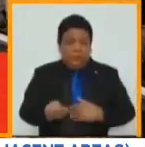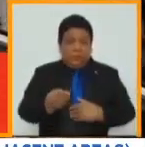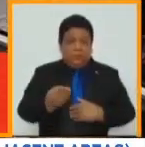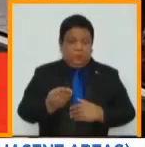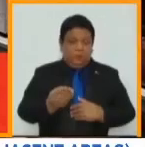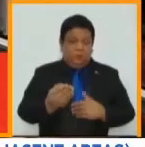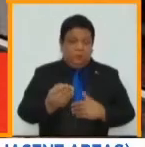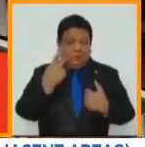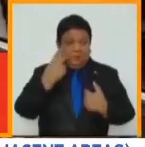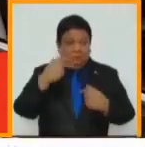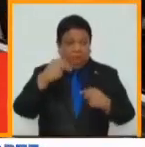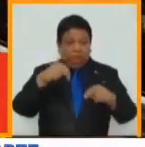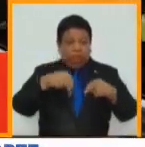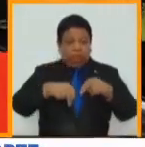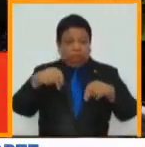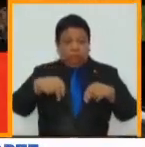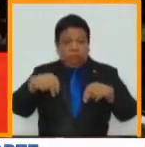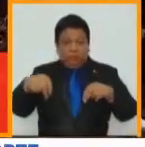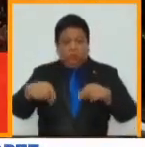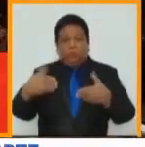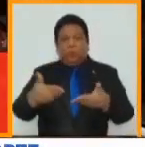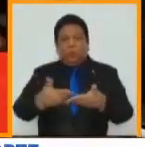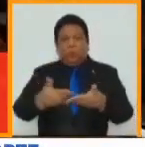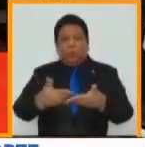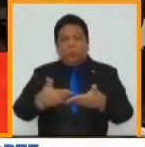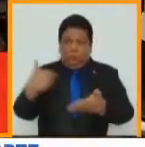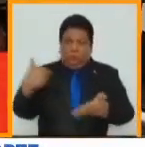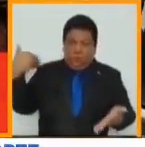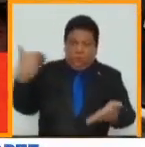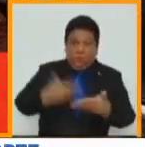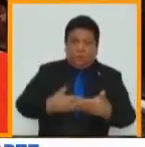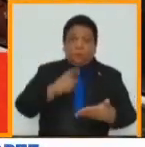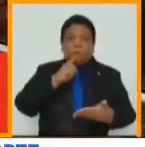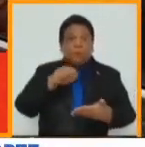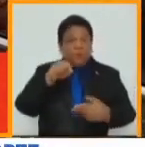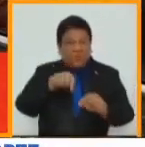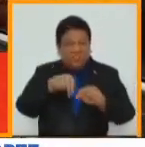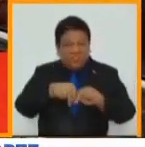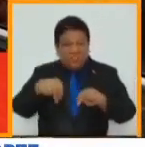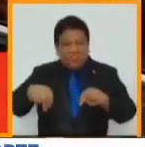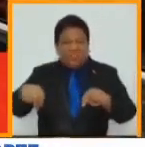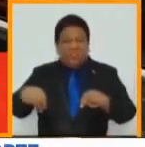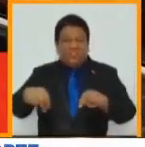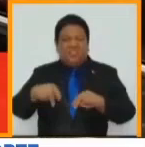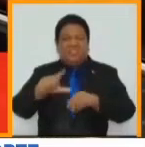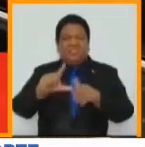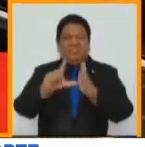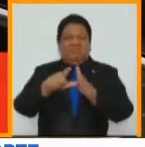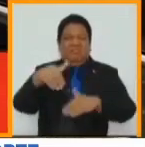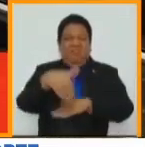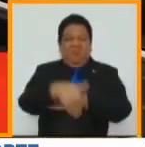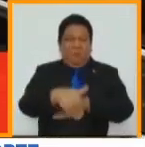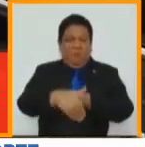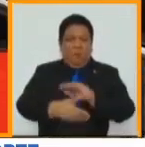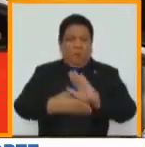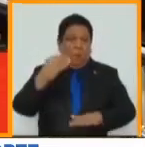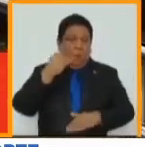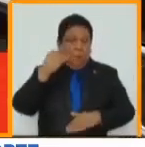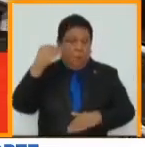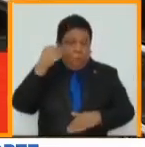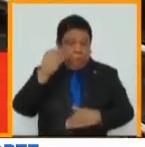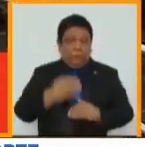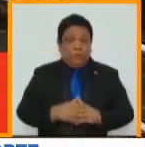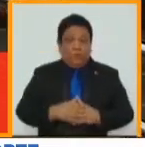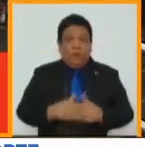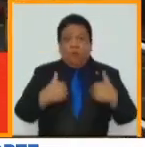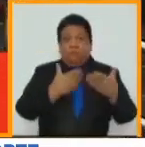yan, kahit mamayang gabi pa yung biyahe nila. Yung schedule ng St. Michael ay darating mamayang alas 10 ng umaga, saka yung mga pasahero